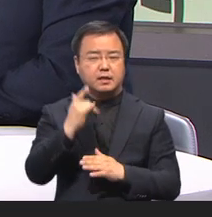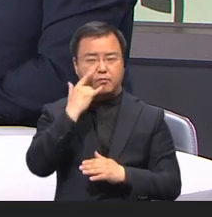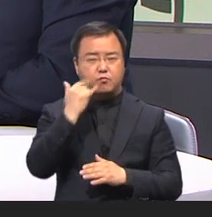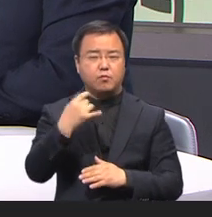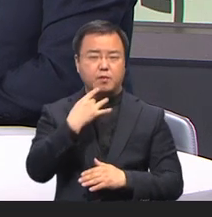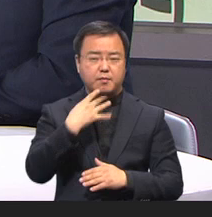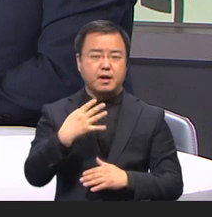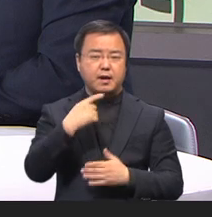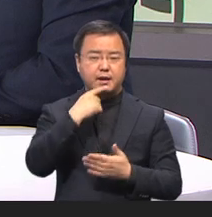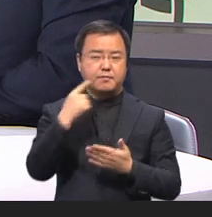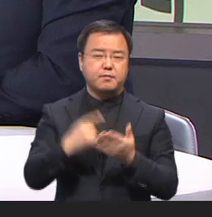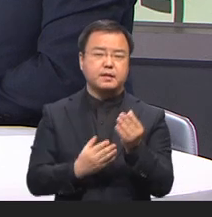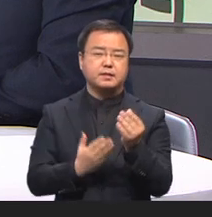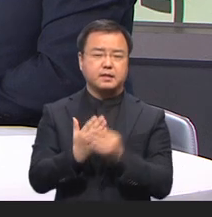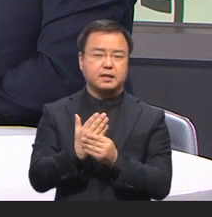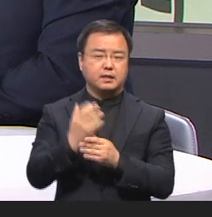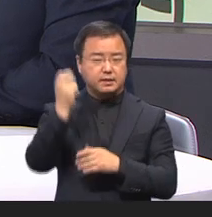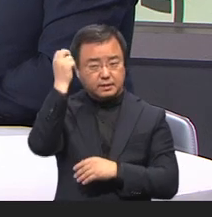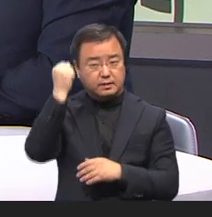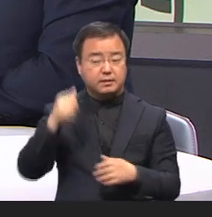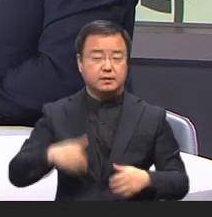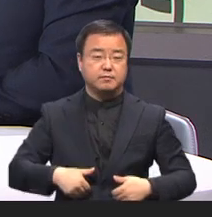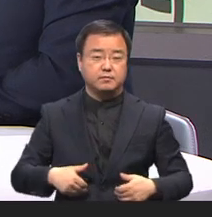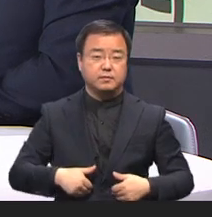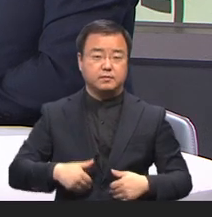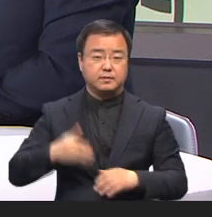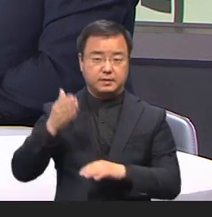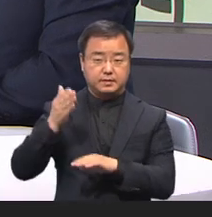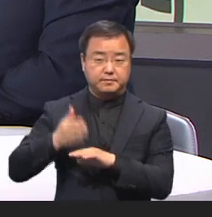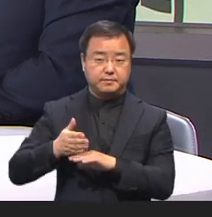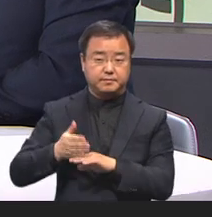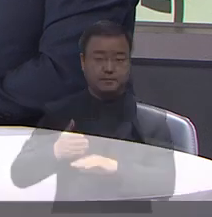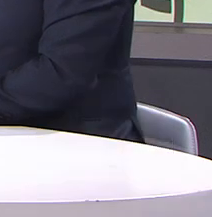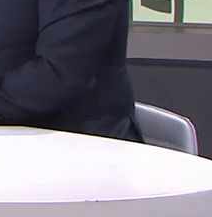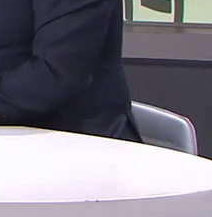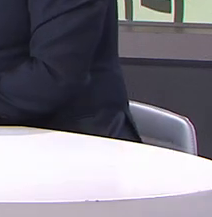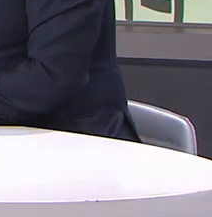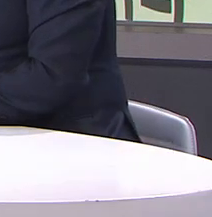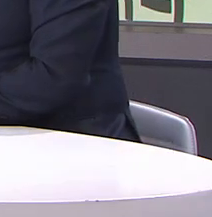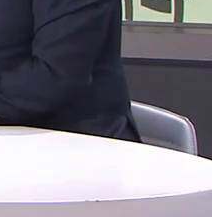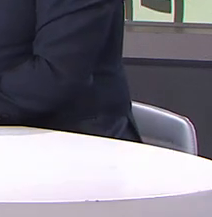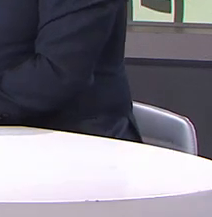학부모라는 그렇습니다. 점 그 점만큼 좀 잊지 말아야겠습니다. 맞습니다. 예, 오늘 말씀 잘 들었습니다. 고맙습니다.